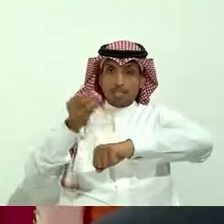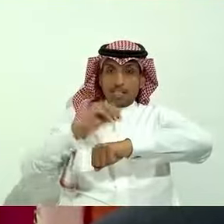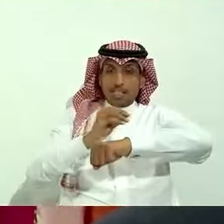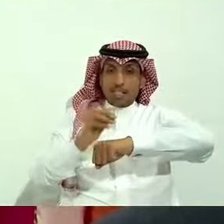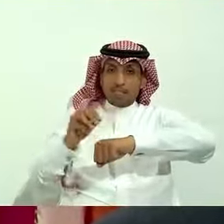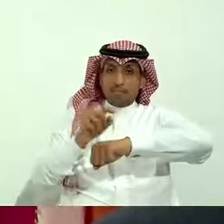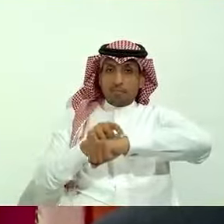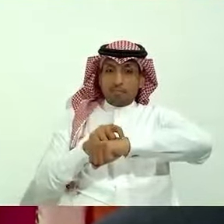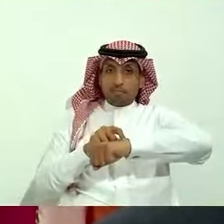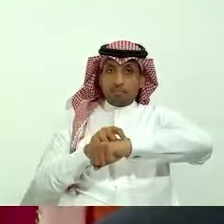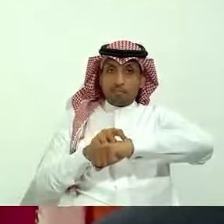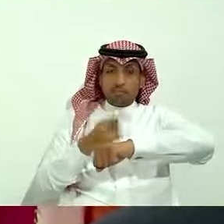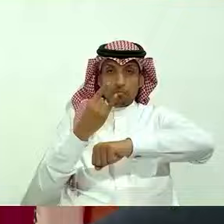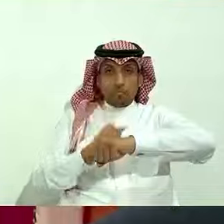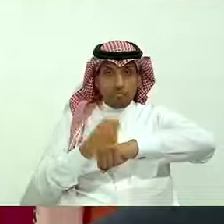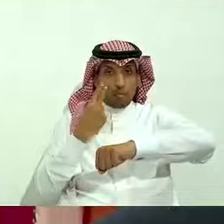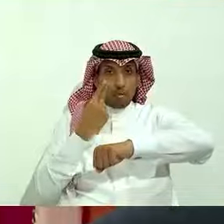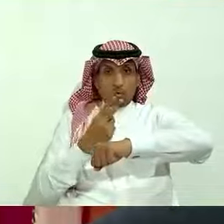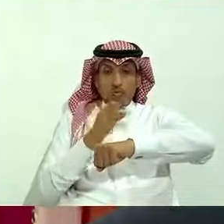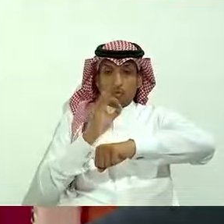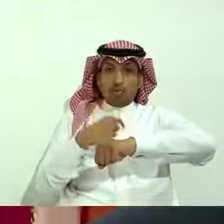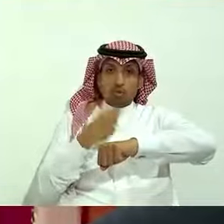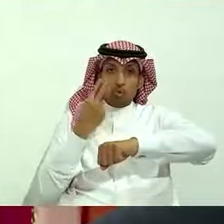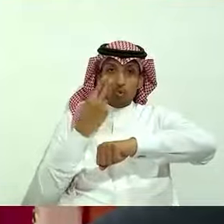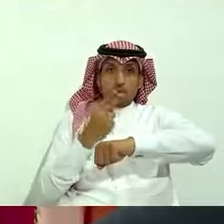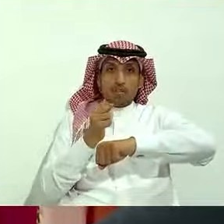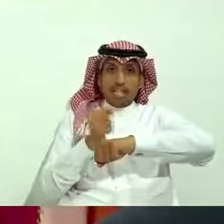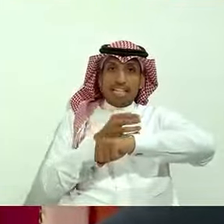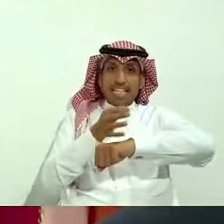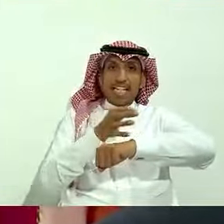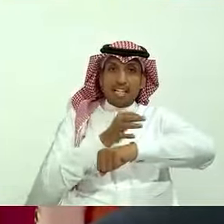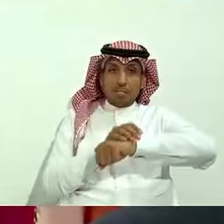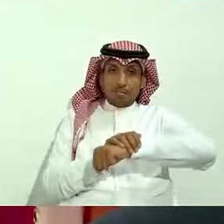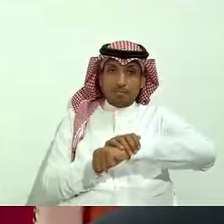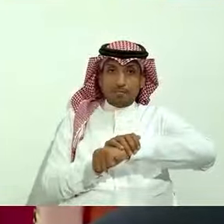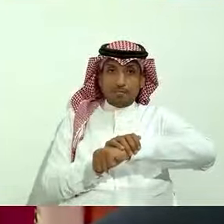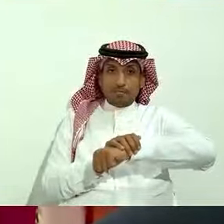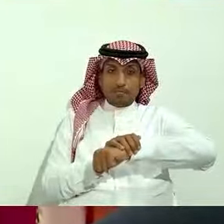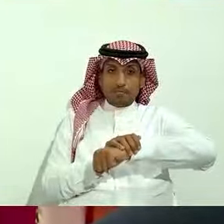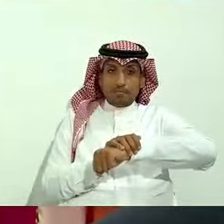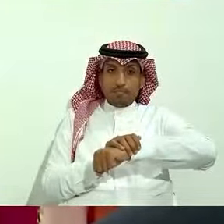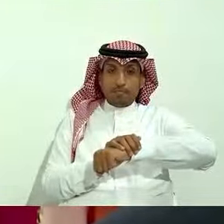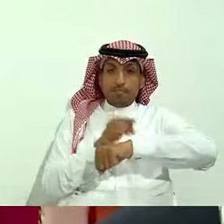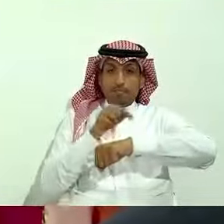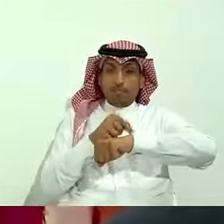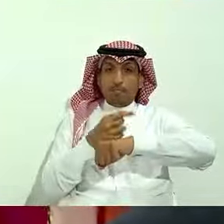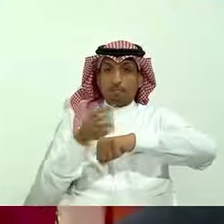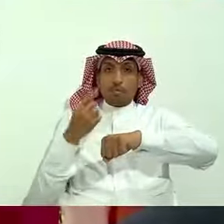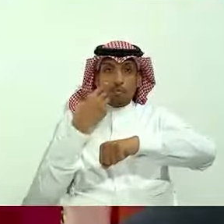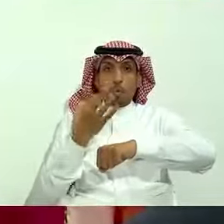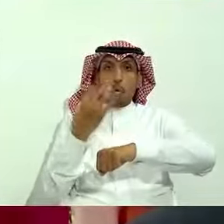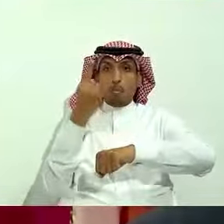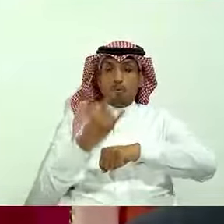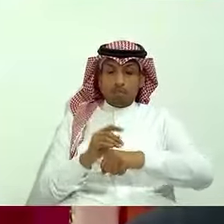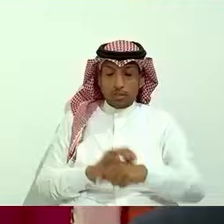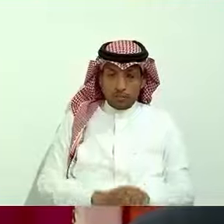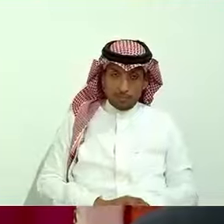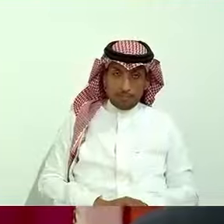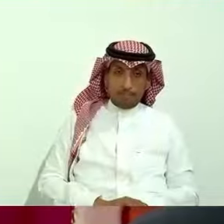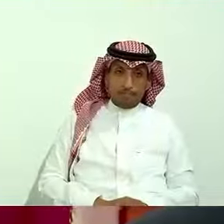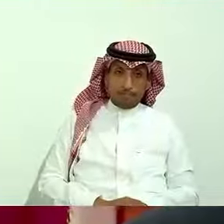عمق دائماً ملفتة، وياليتكم تشوفون بس تشوفونا من قريب، يعني القطعة جداً رائعة. طيب دكتورة ليلى، عنوان